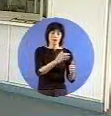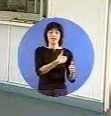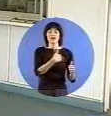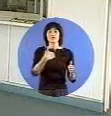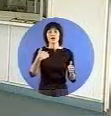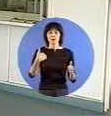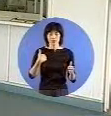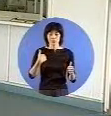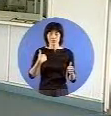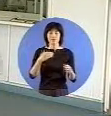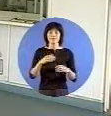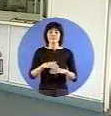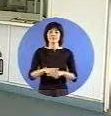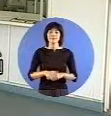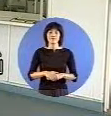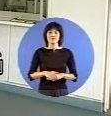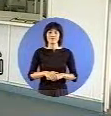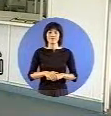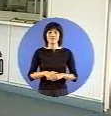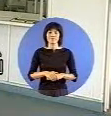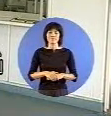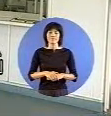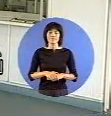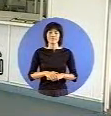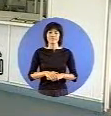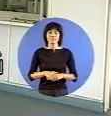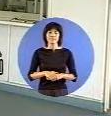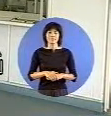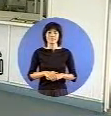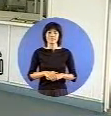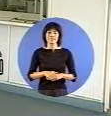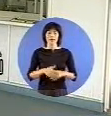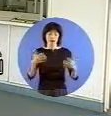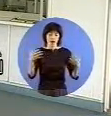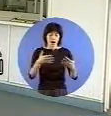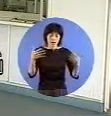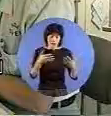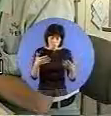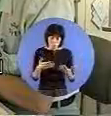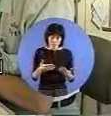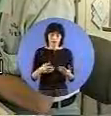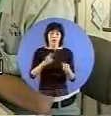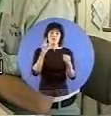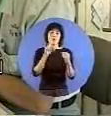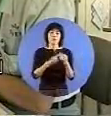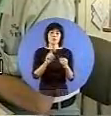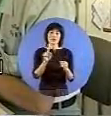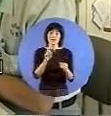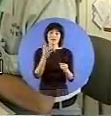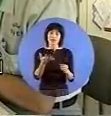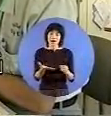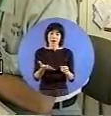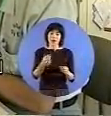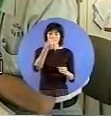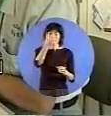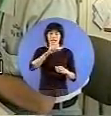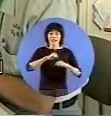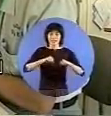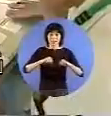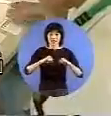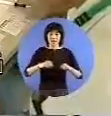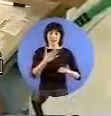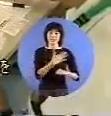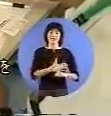ます。さらにシルバー人材センターは、働くことを通じて生きがい、健康維